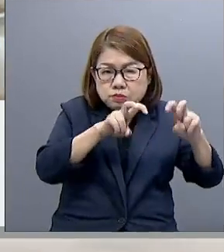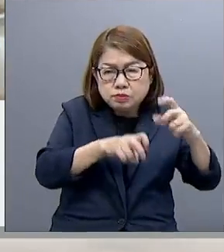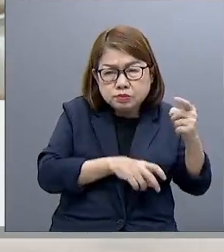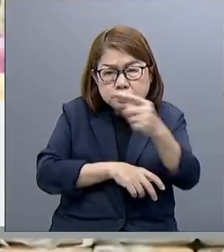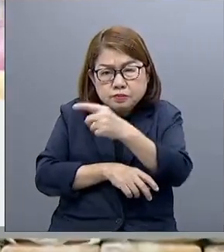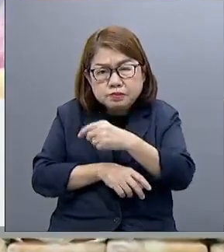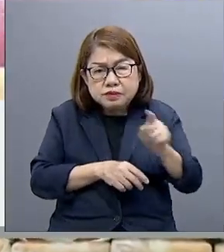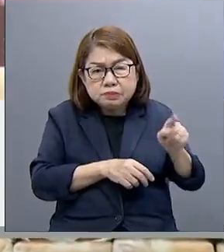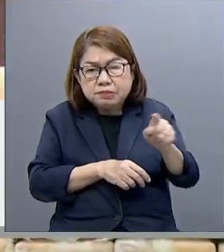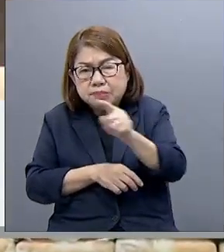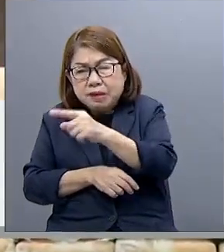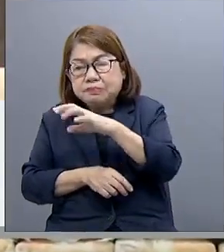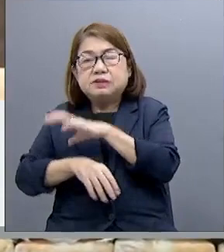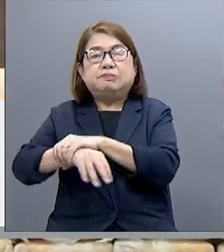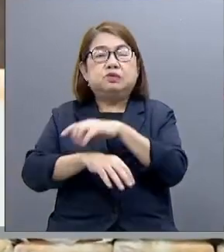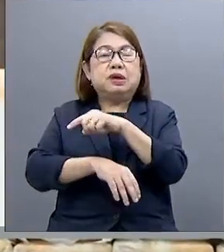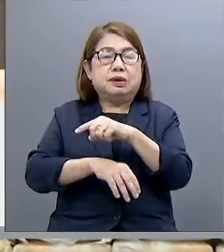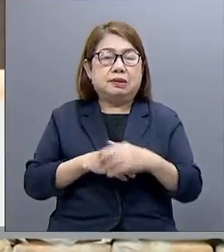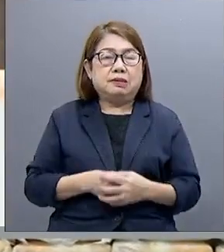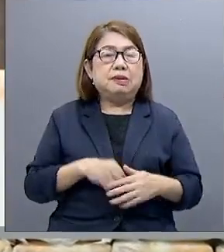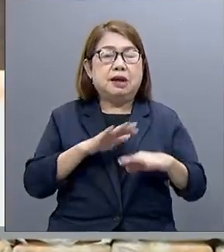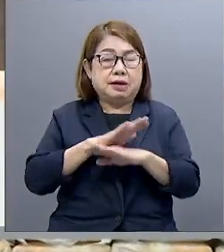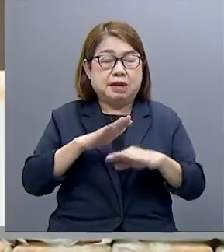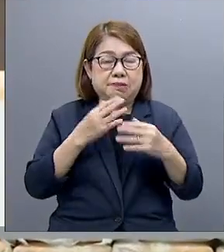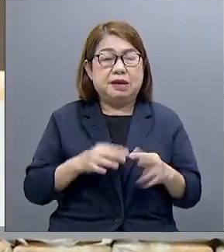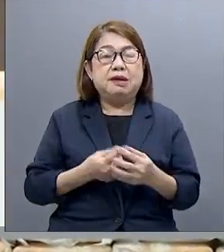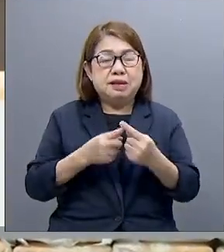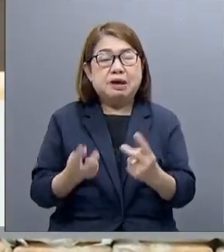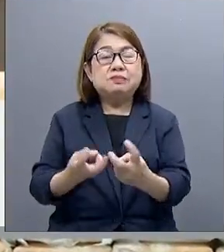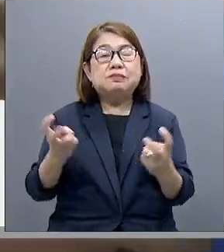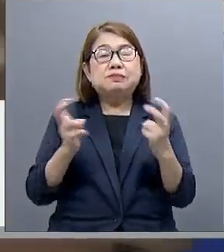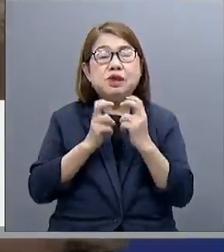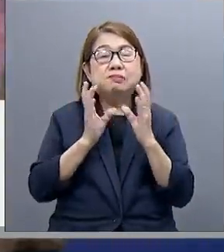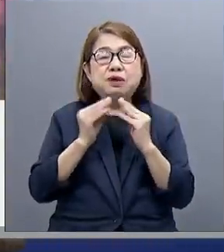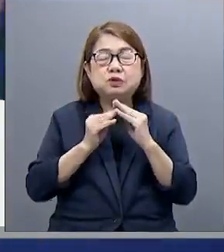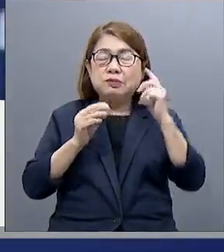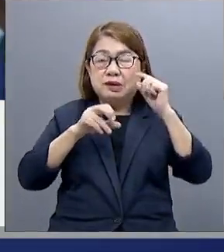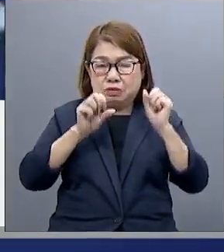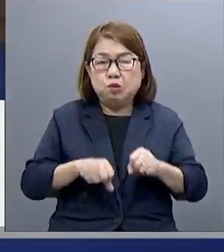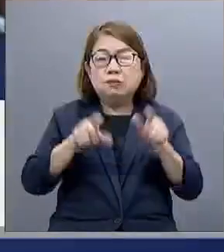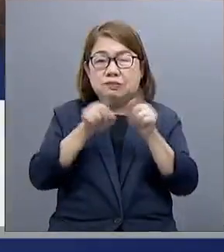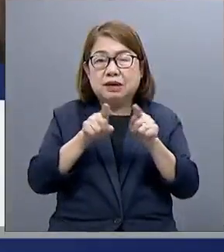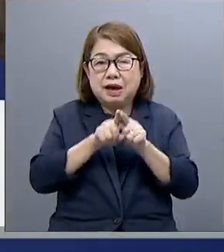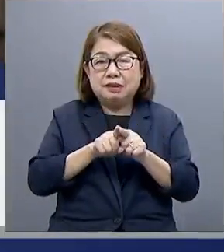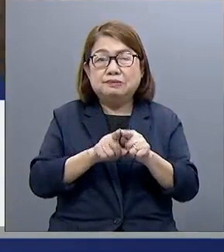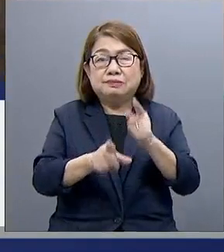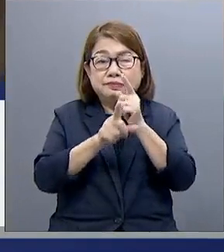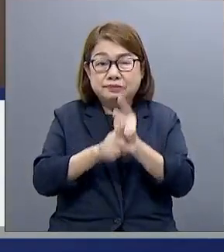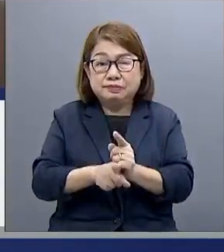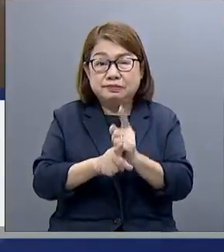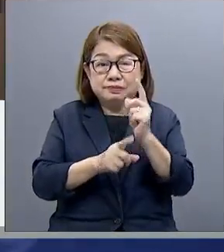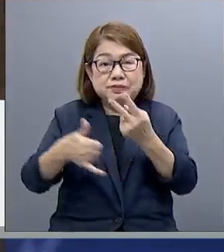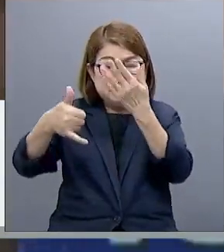ให้เห็นถึงพฤติกรรมอยู่แล้วนะคะซึ่งในที่ประชุมก็เห็นพ้องต้องกันในแนวทางนี้ว่าจะใช้พฤติกรรมเป็นตัว